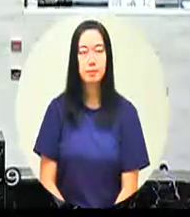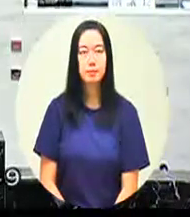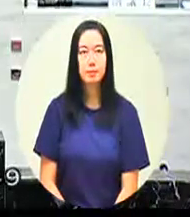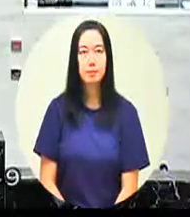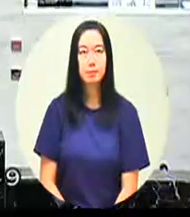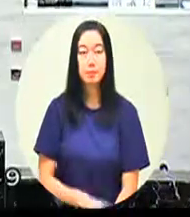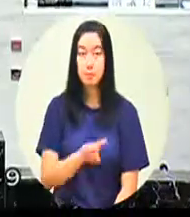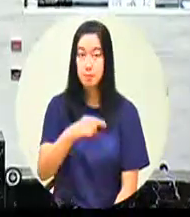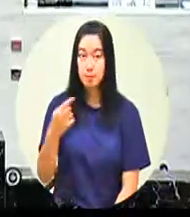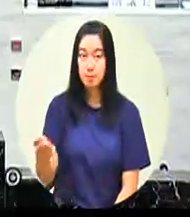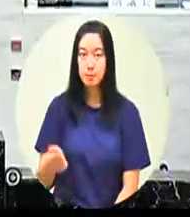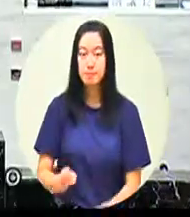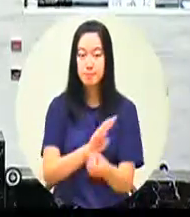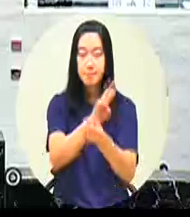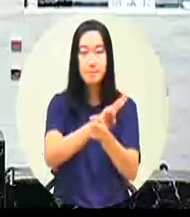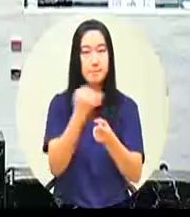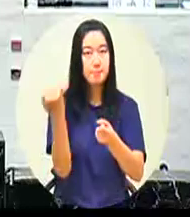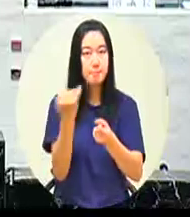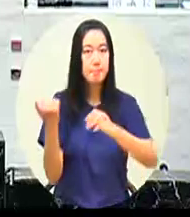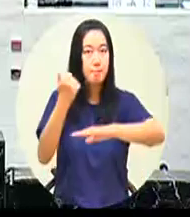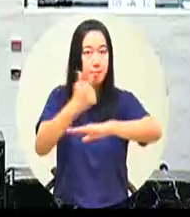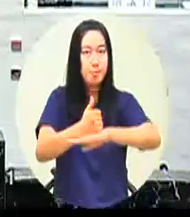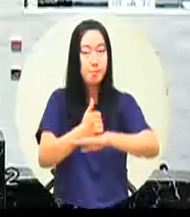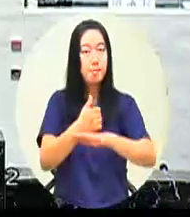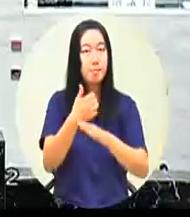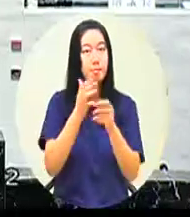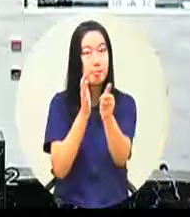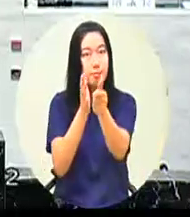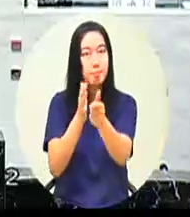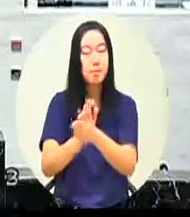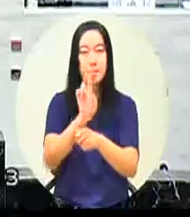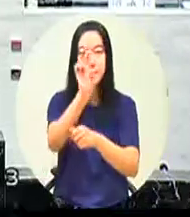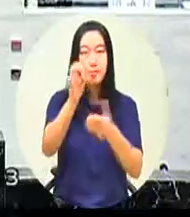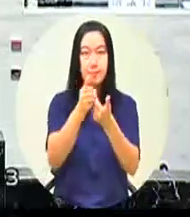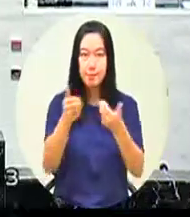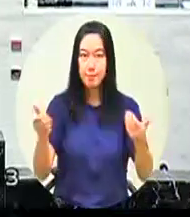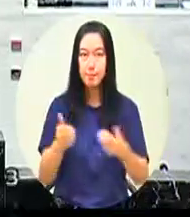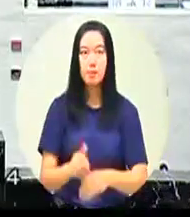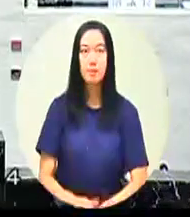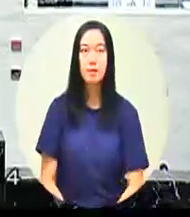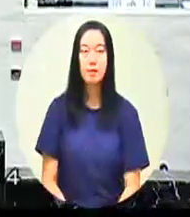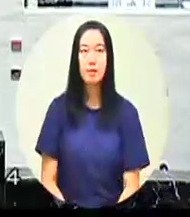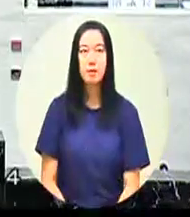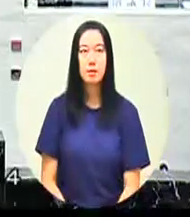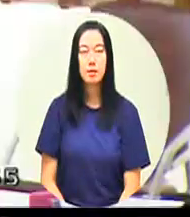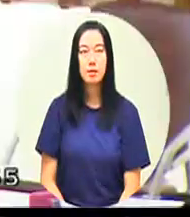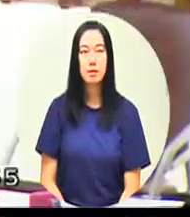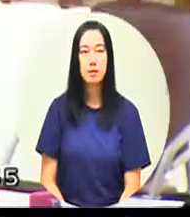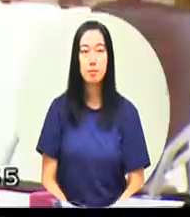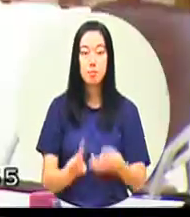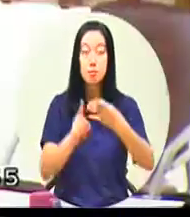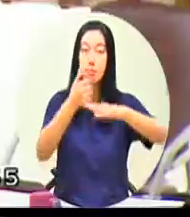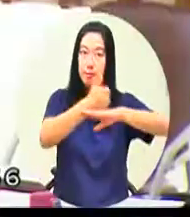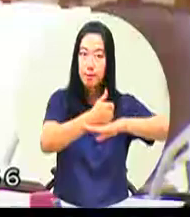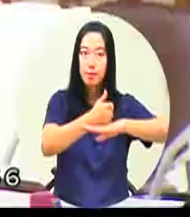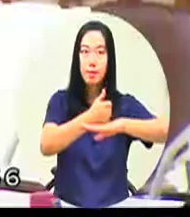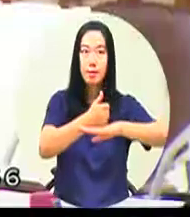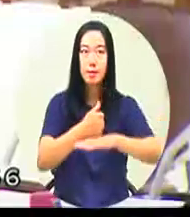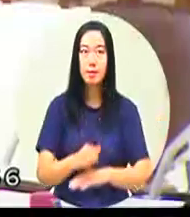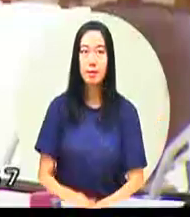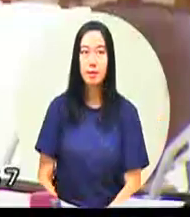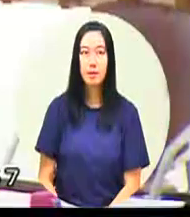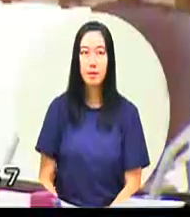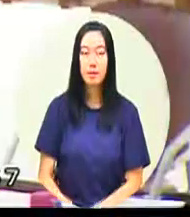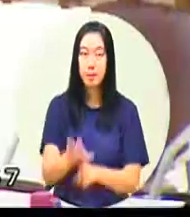好，接着下去，请林婉容议员质询，时间20分钟。 主席，我们